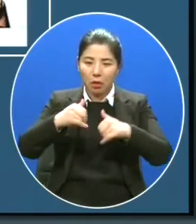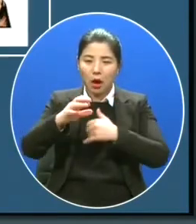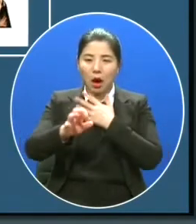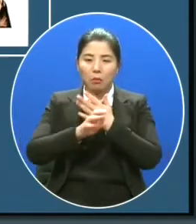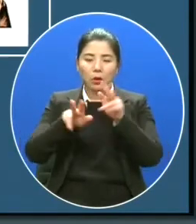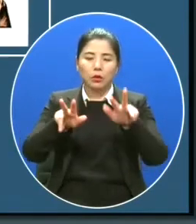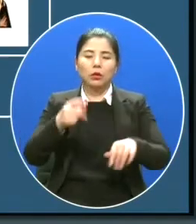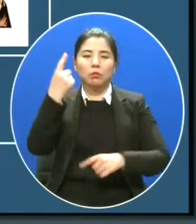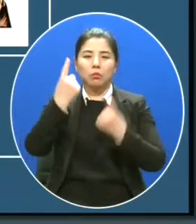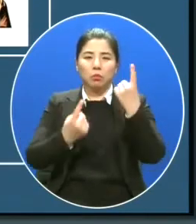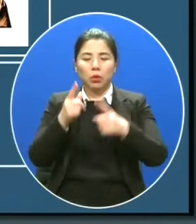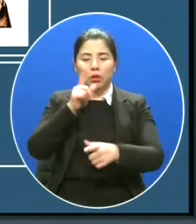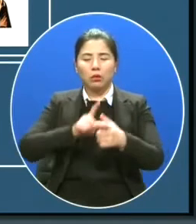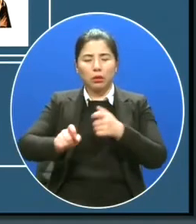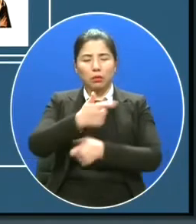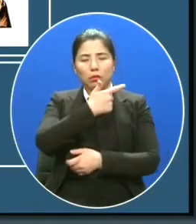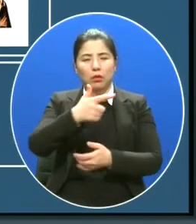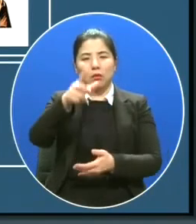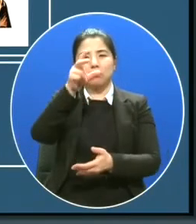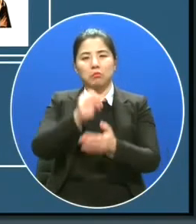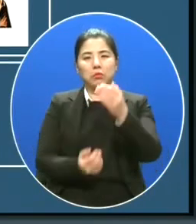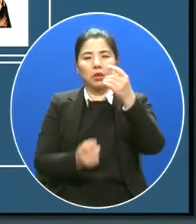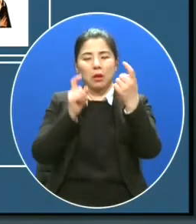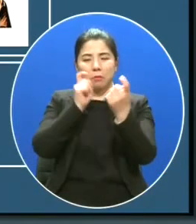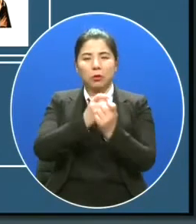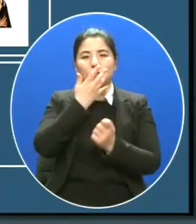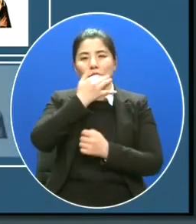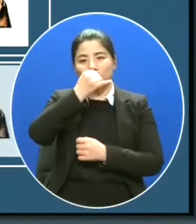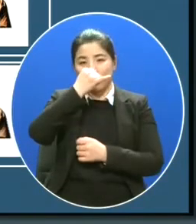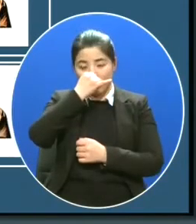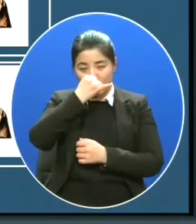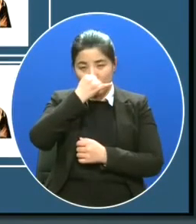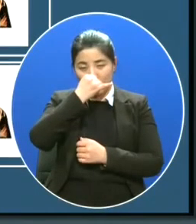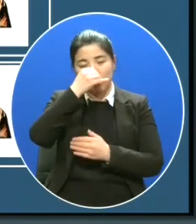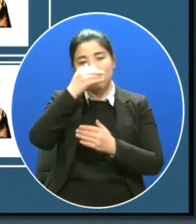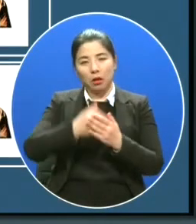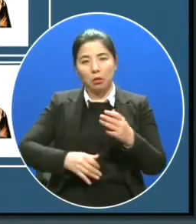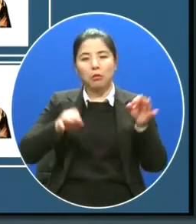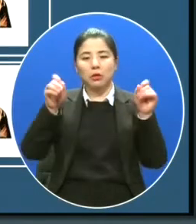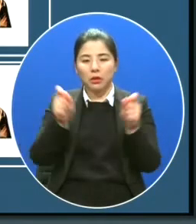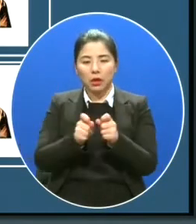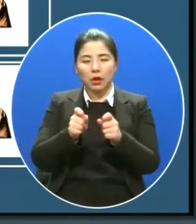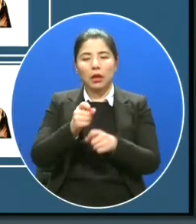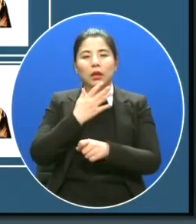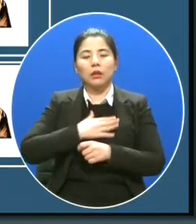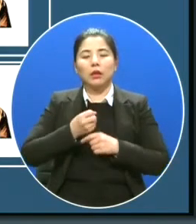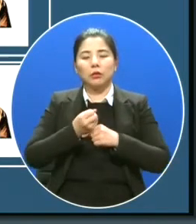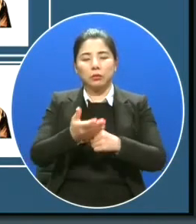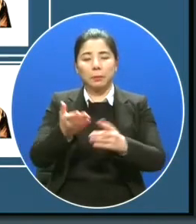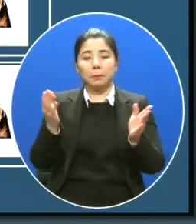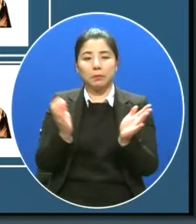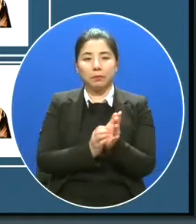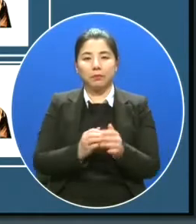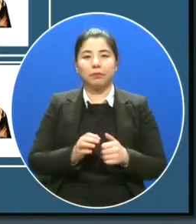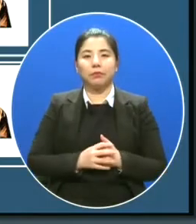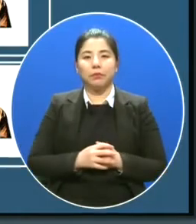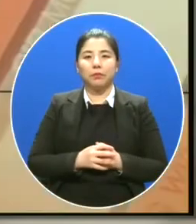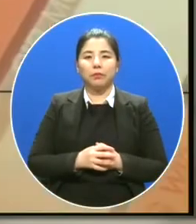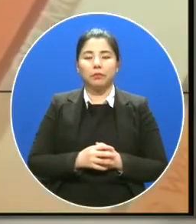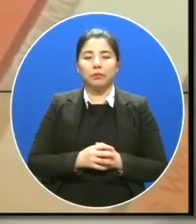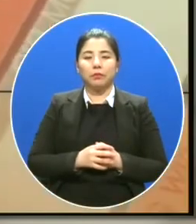지금보다 훨씬 큰 재앙이 닥칠지도 모른다는 교훈을 짧은 시간에 잘 전달해 주었습니다.